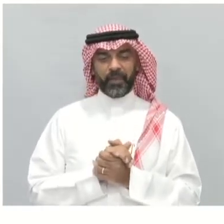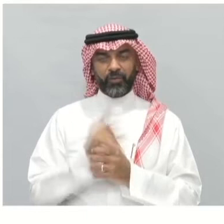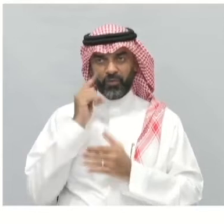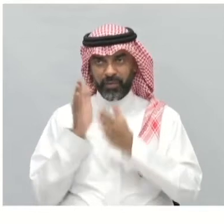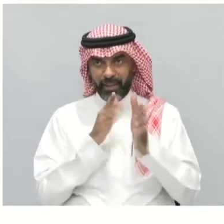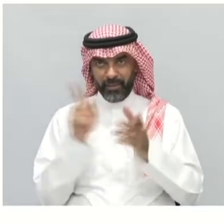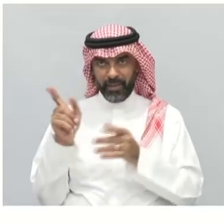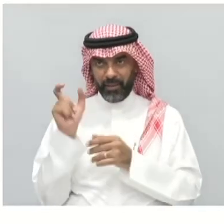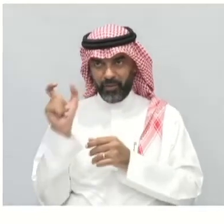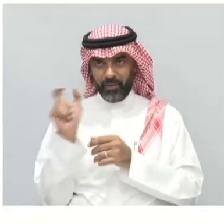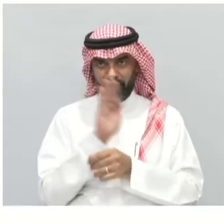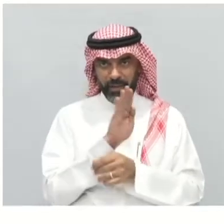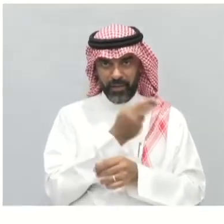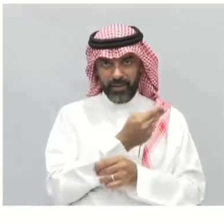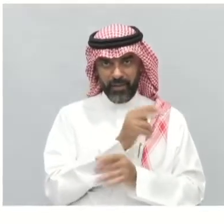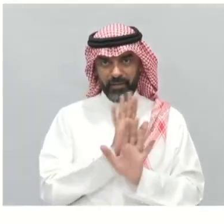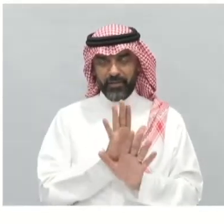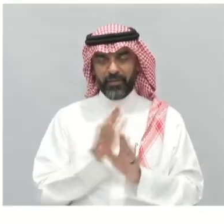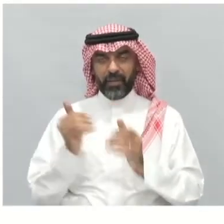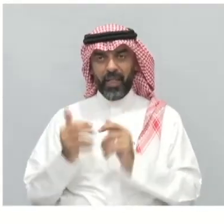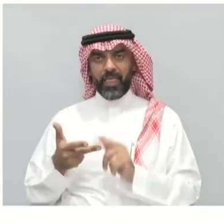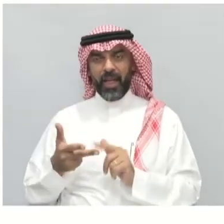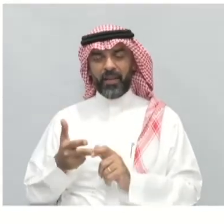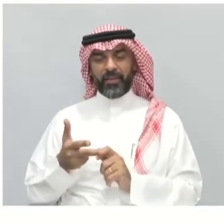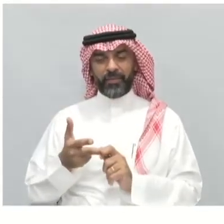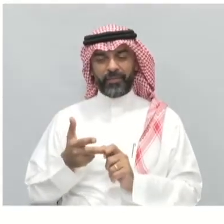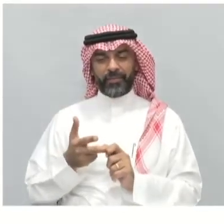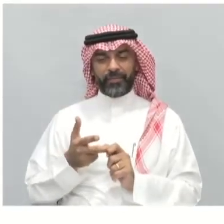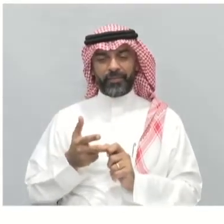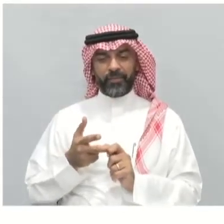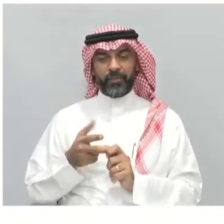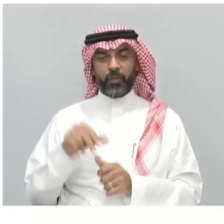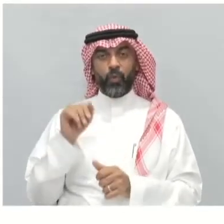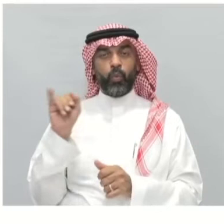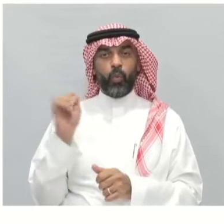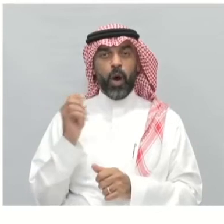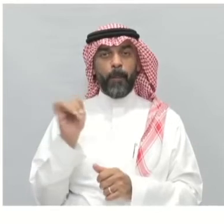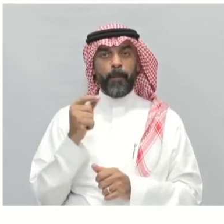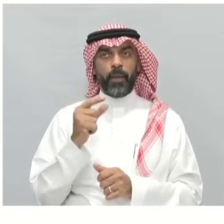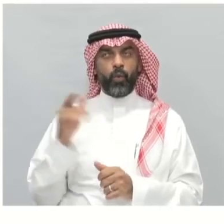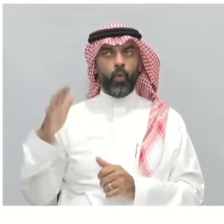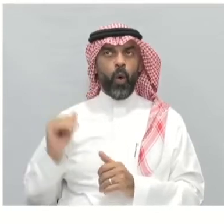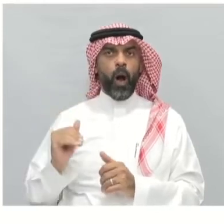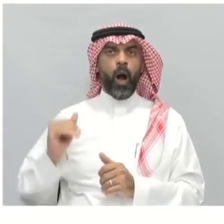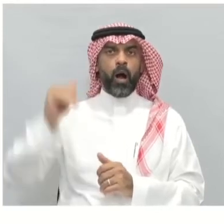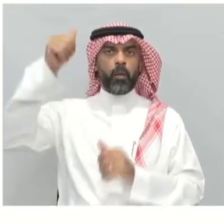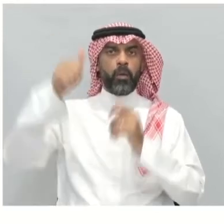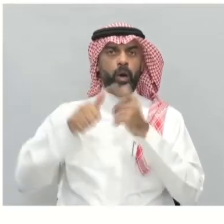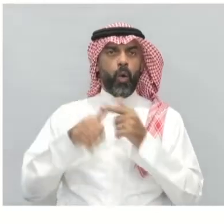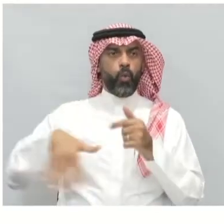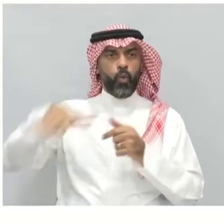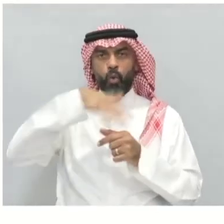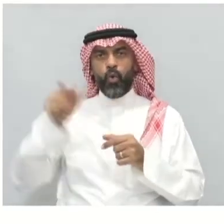الترتيب نبدا الان نكمل المعطي الثالث محمد اكبر الاخوه واضحه جدا محمد اكبر